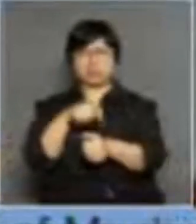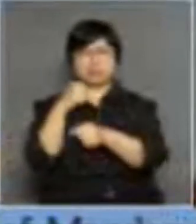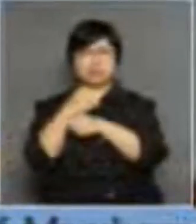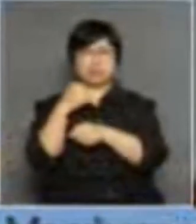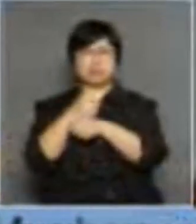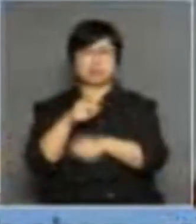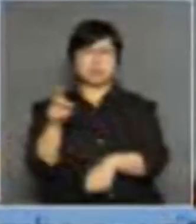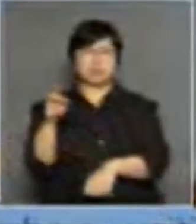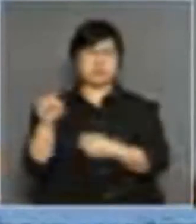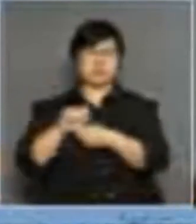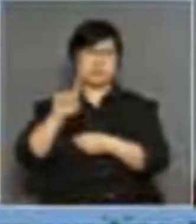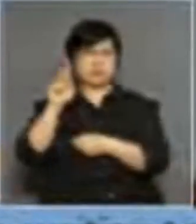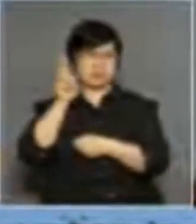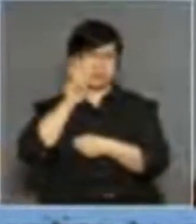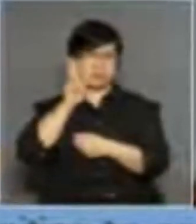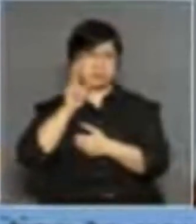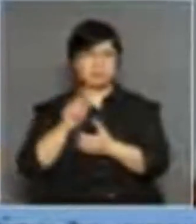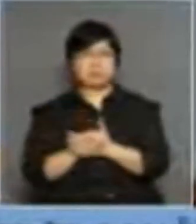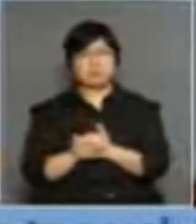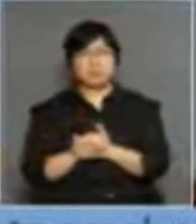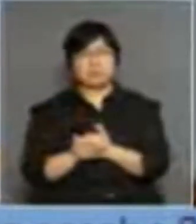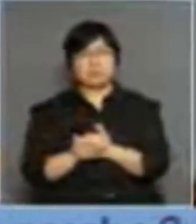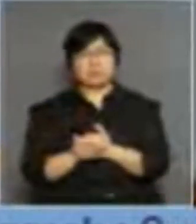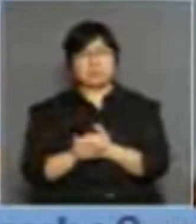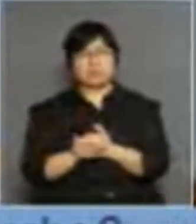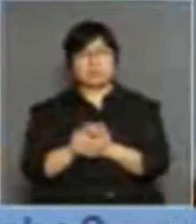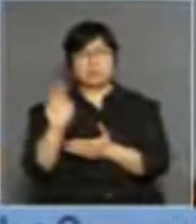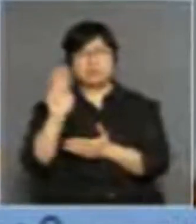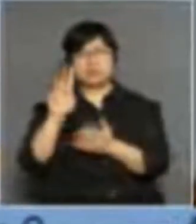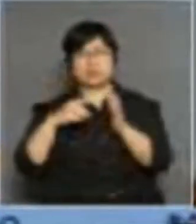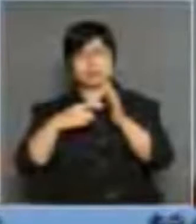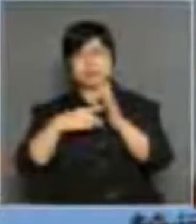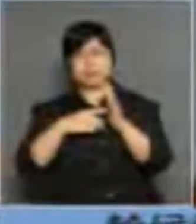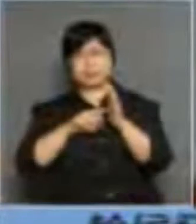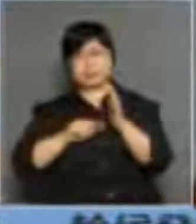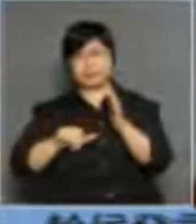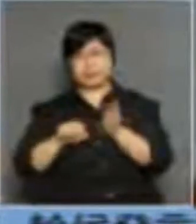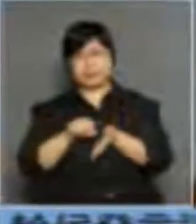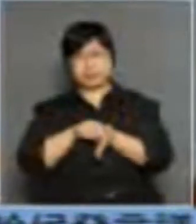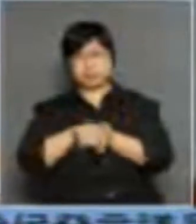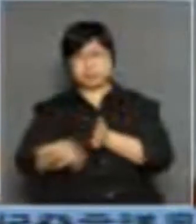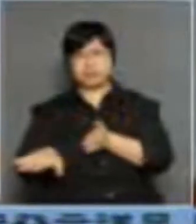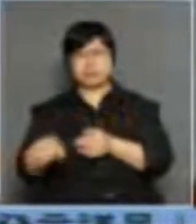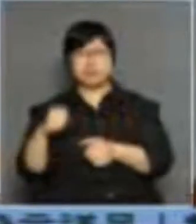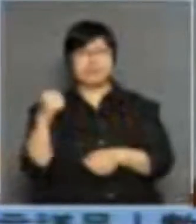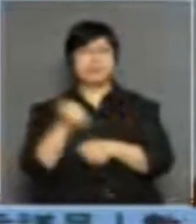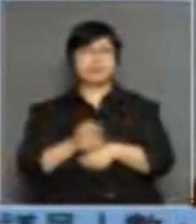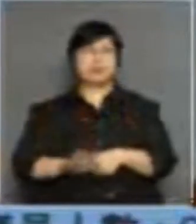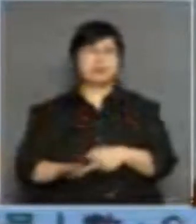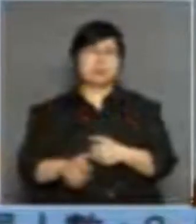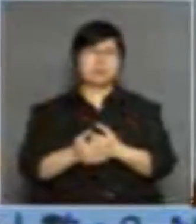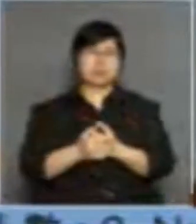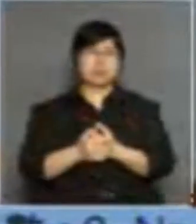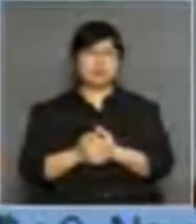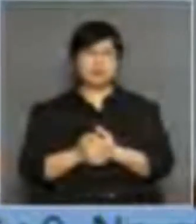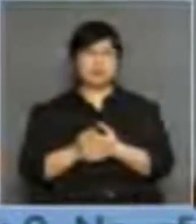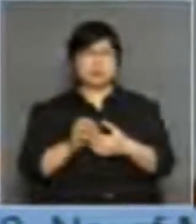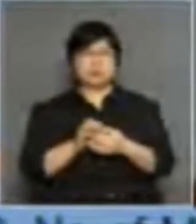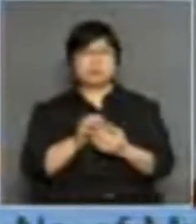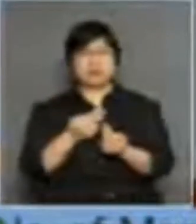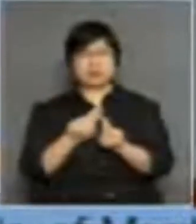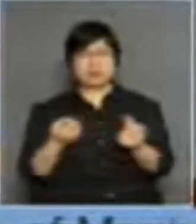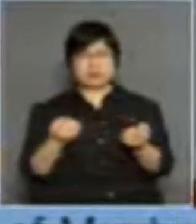多一個例啊！就是水電排污系統又是不做的，這個就直接是跟這個郊野公